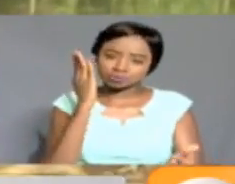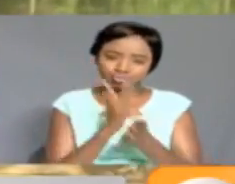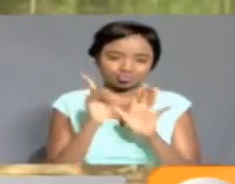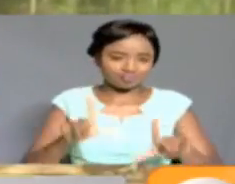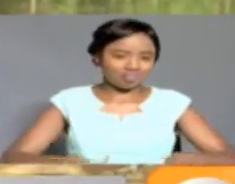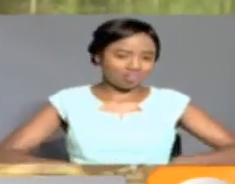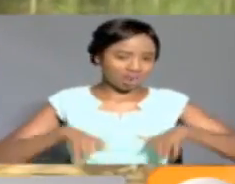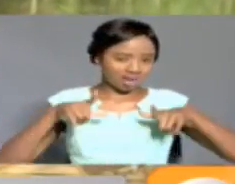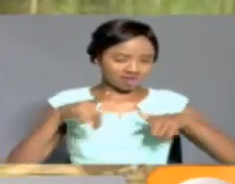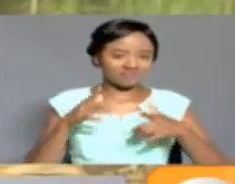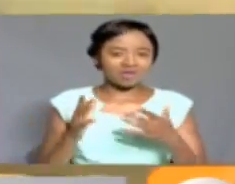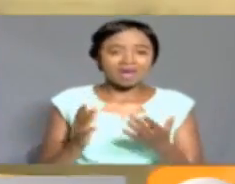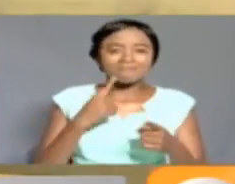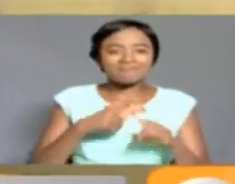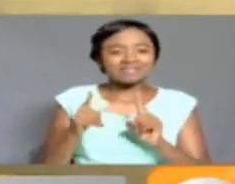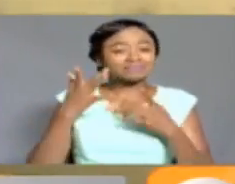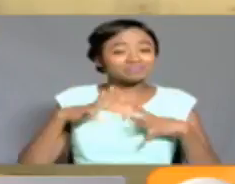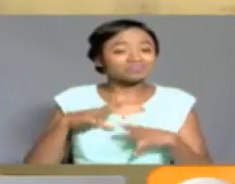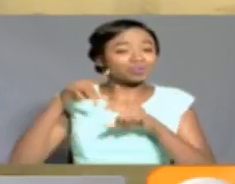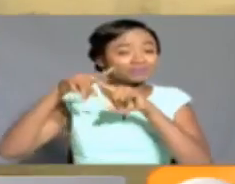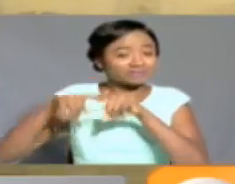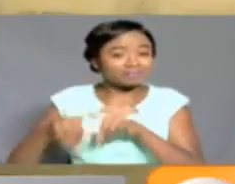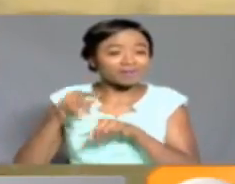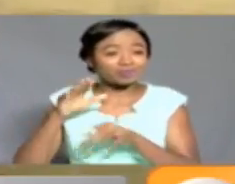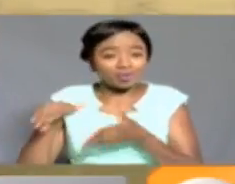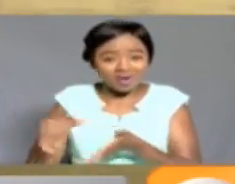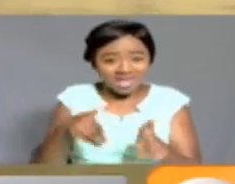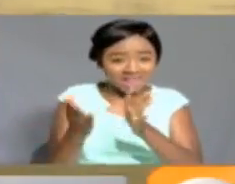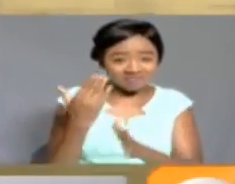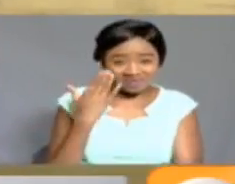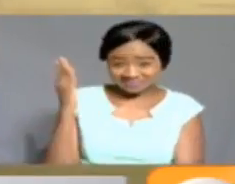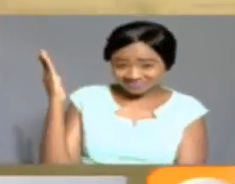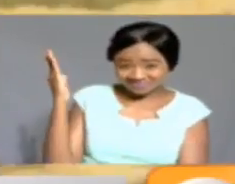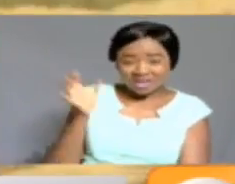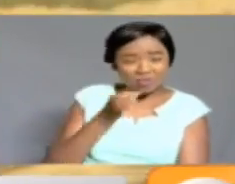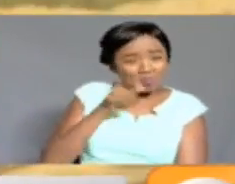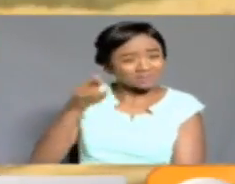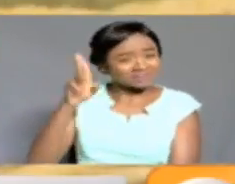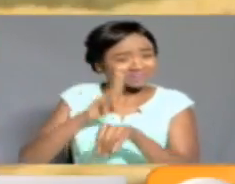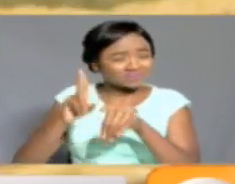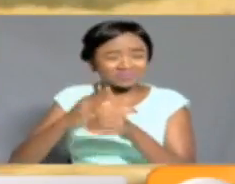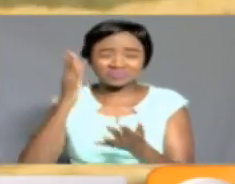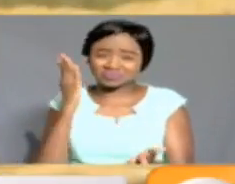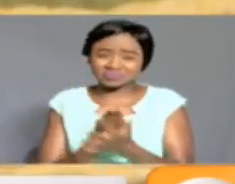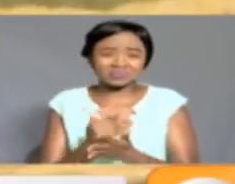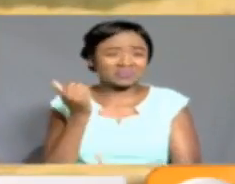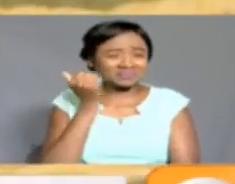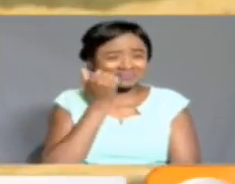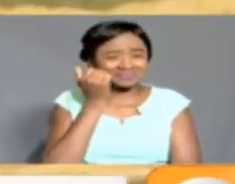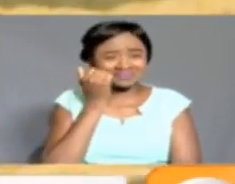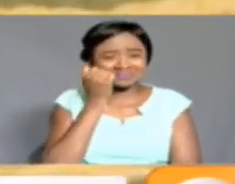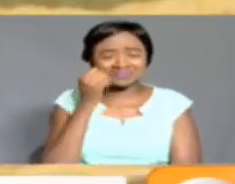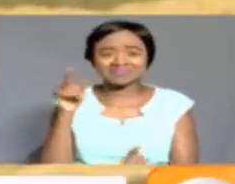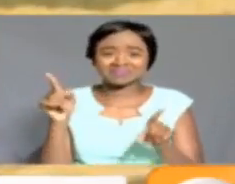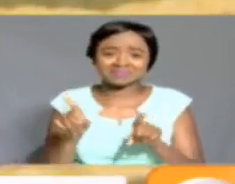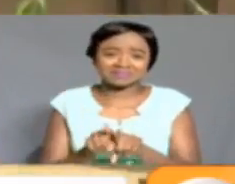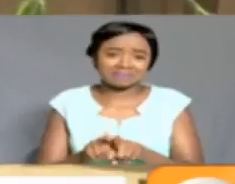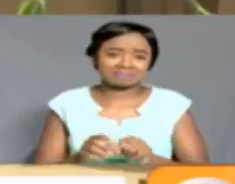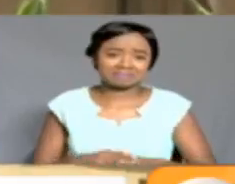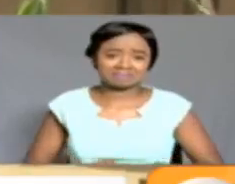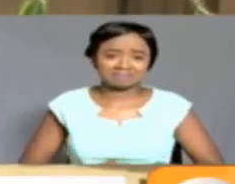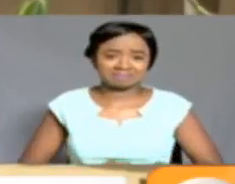lakini kwa wale wanaotegemea mto Kibos kwa maji, matumizi ya maji haya yatamithilishwa na kujichimbia kaburi ya